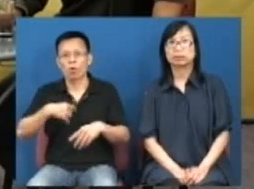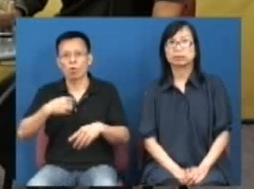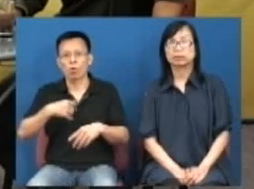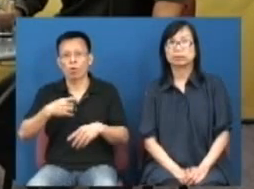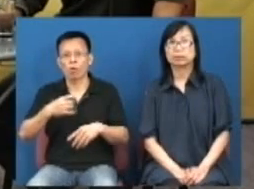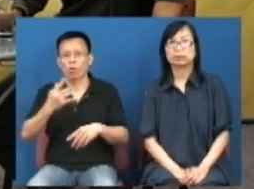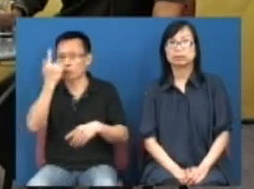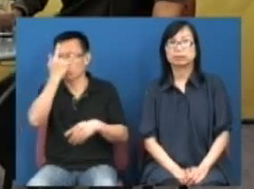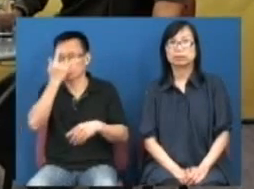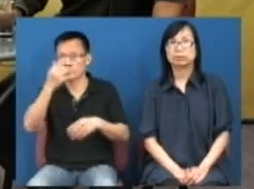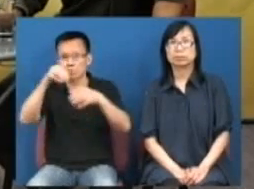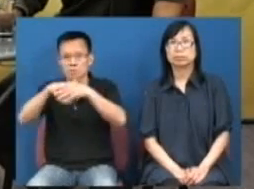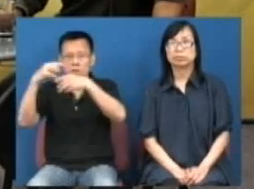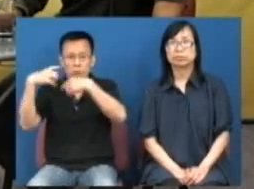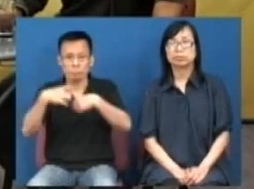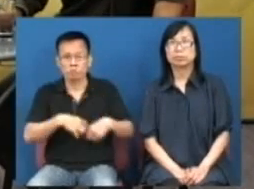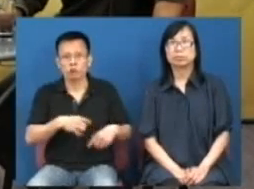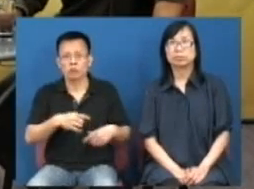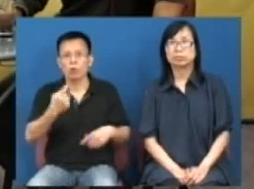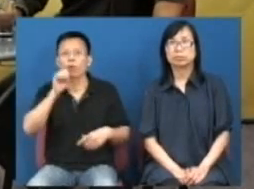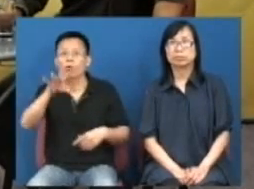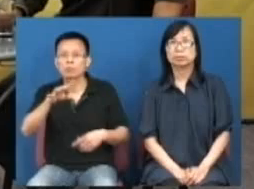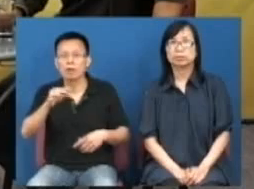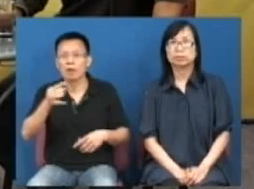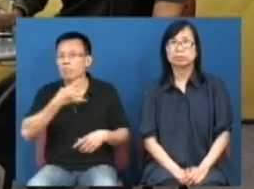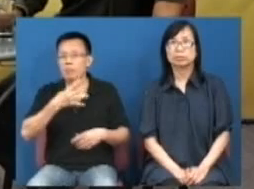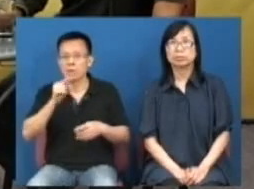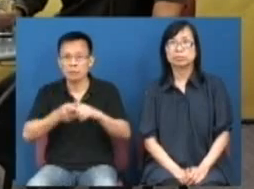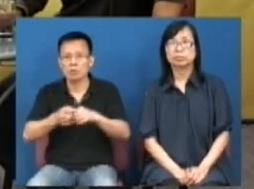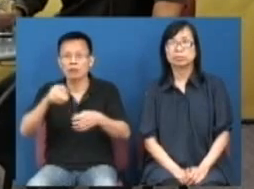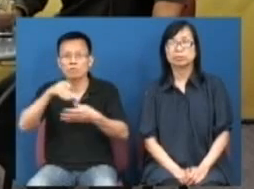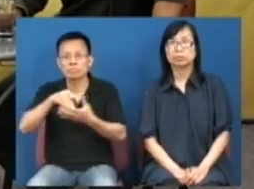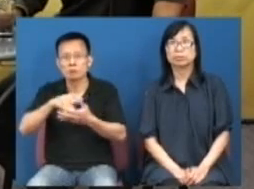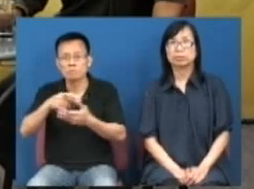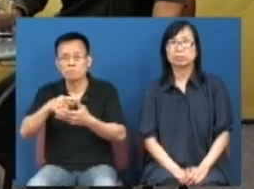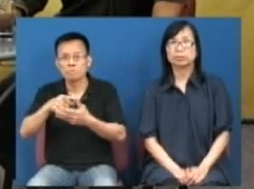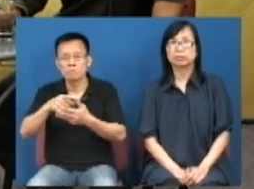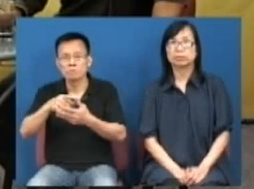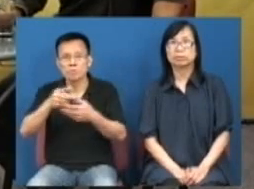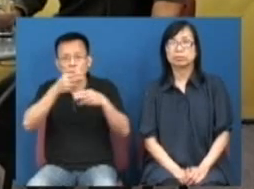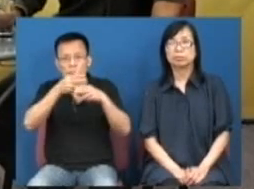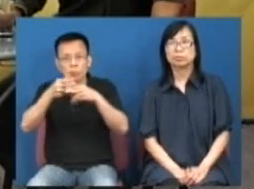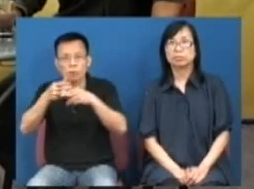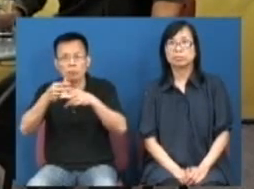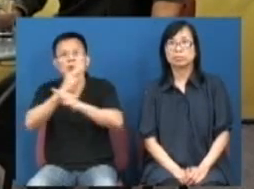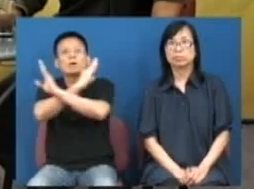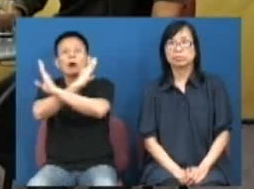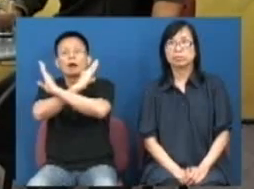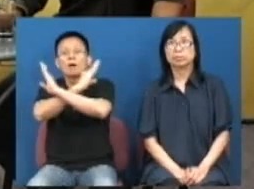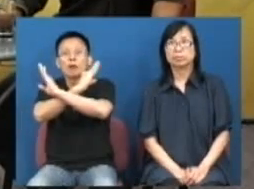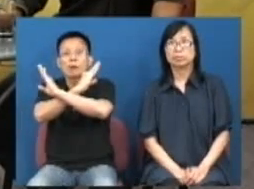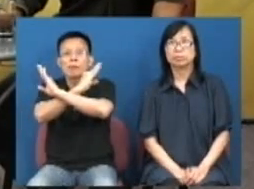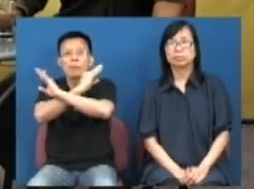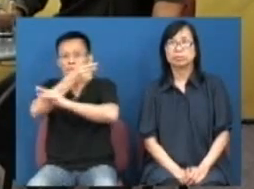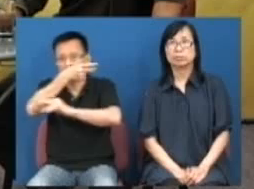選，講咋未去報名啊？咁咧呢條片咧個電視都唔播得啊！原來咁咧，就等於